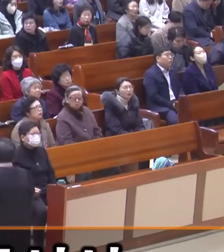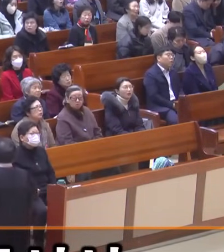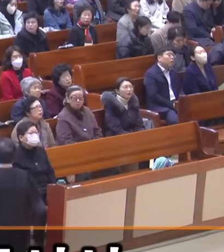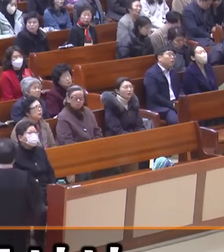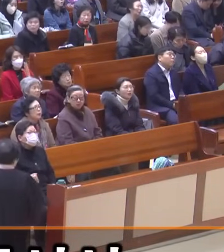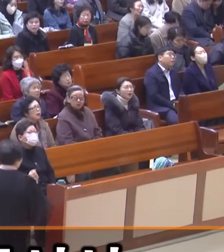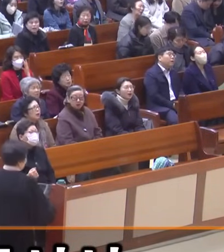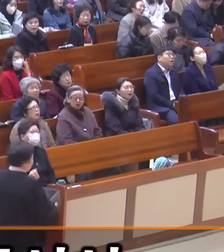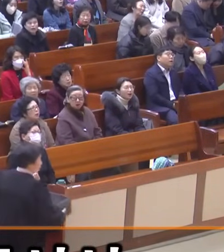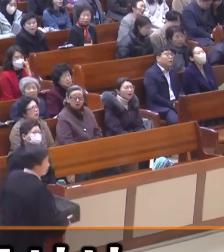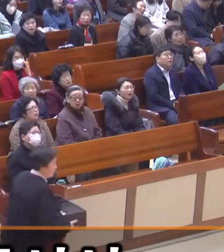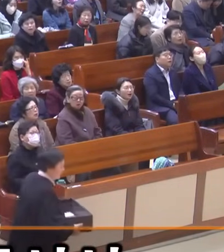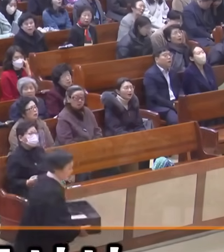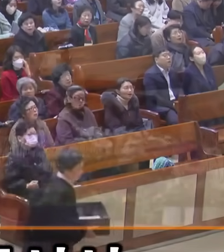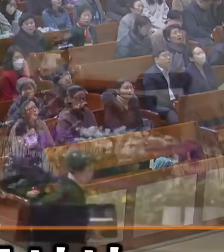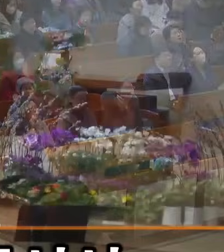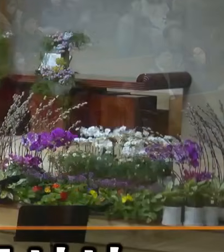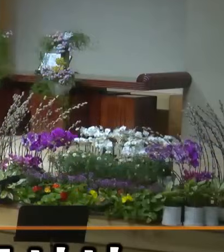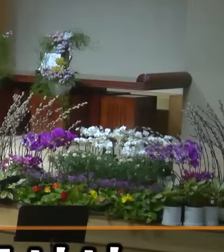주여